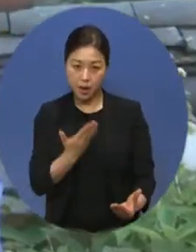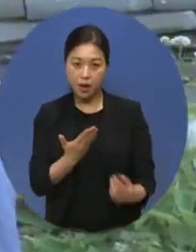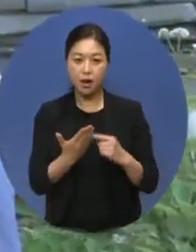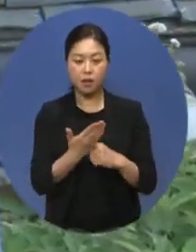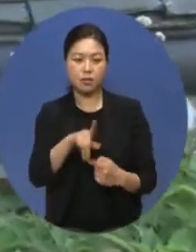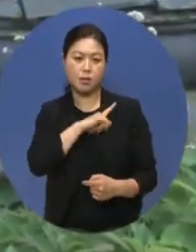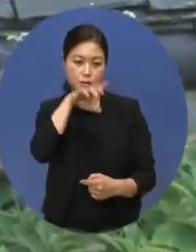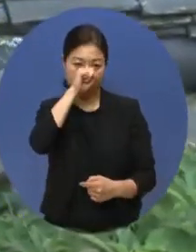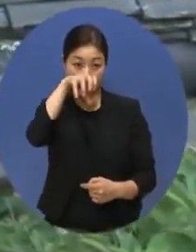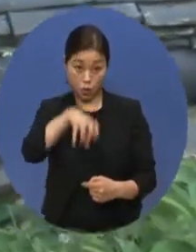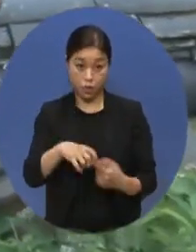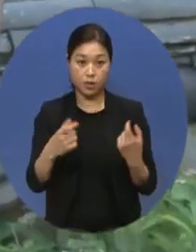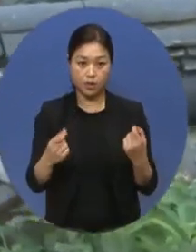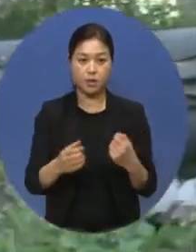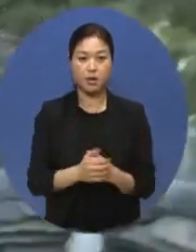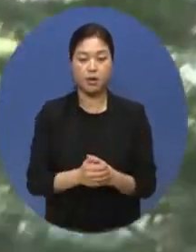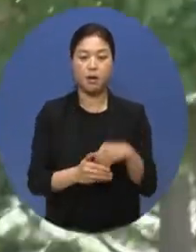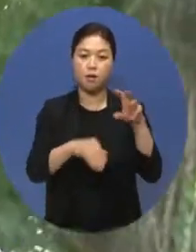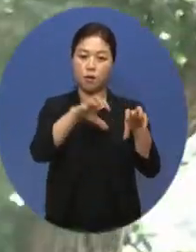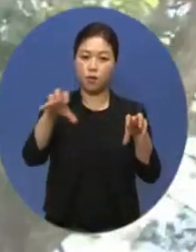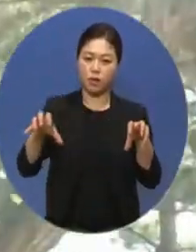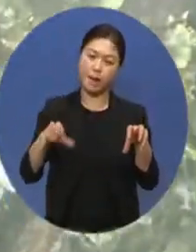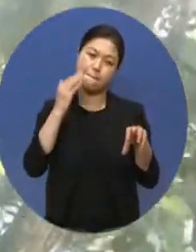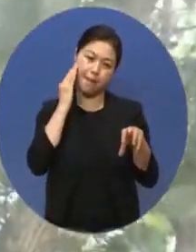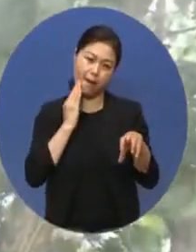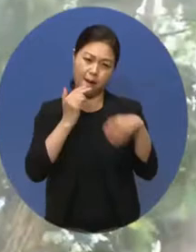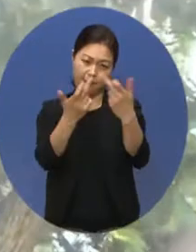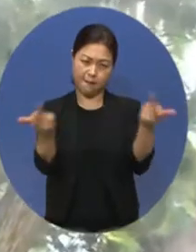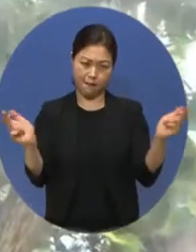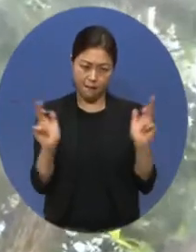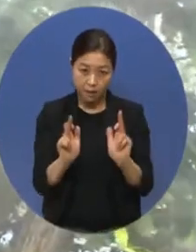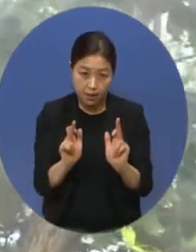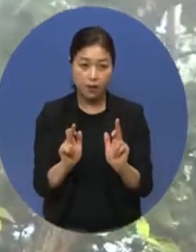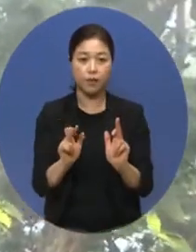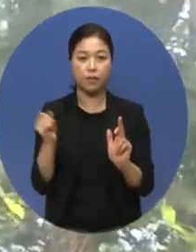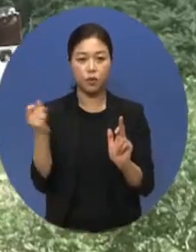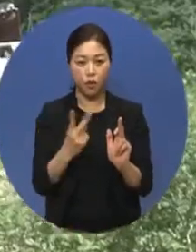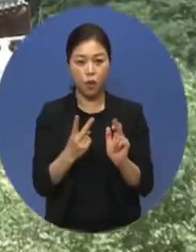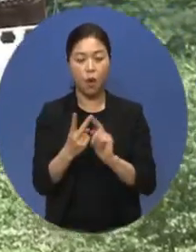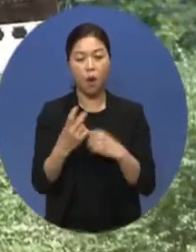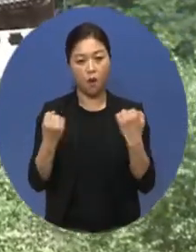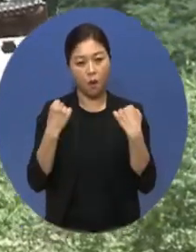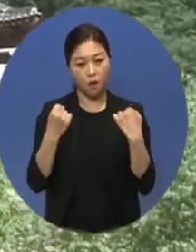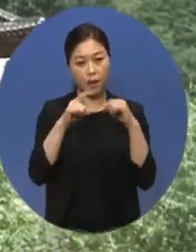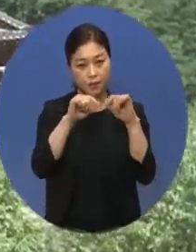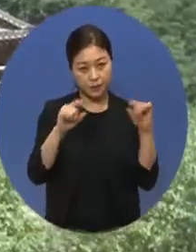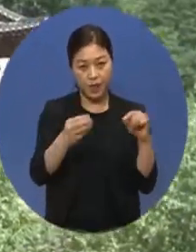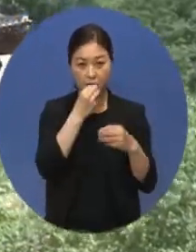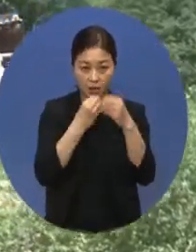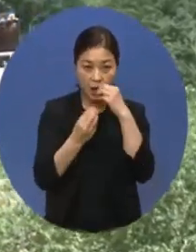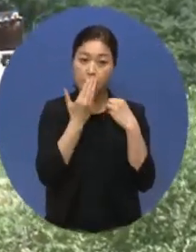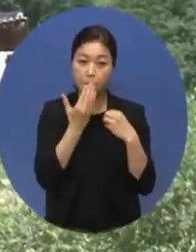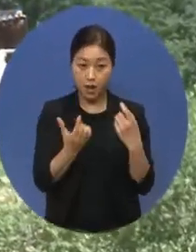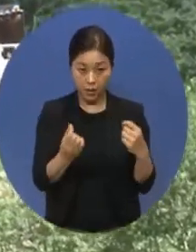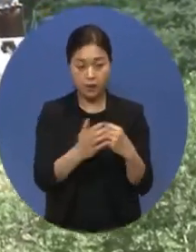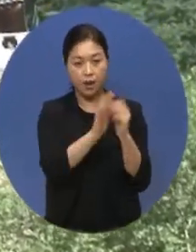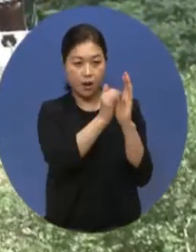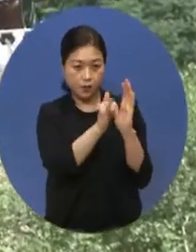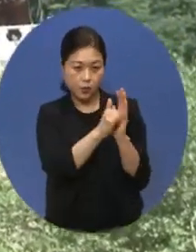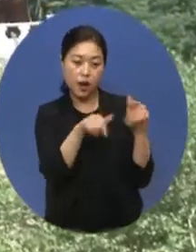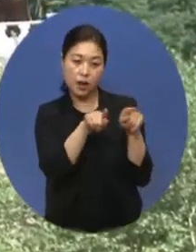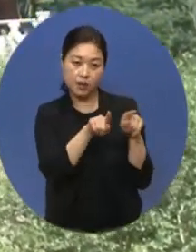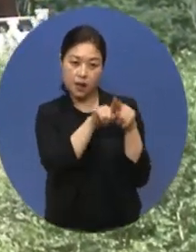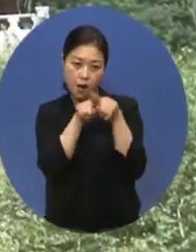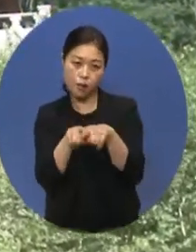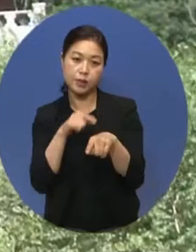장소이다. 주변이 푸르른 자연으로 둘러싸여 있으며 건강한 음식도 먹을 수 있다면서 가족들과 함께